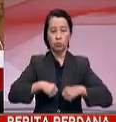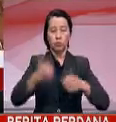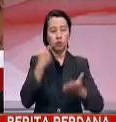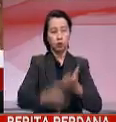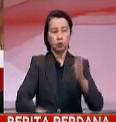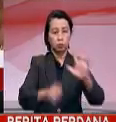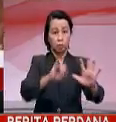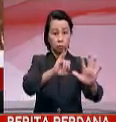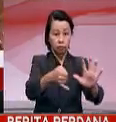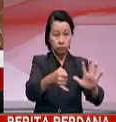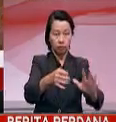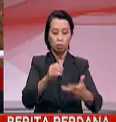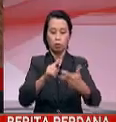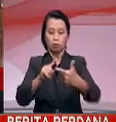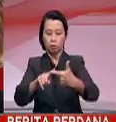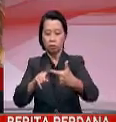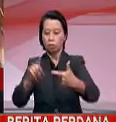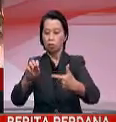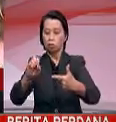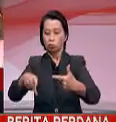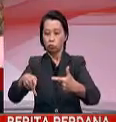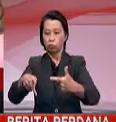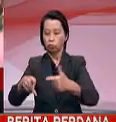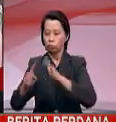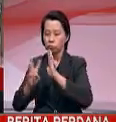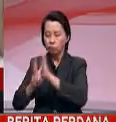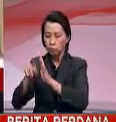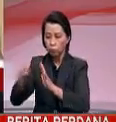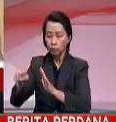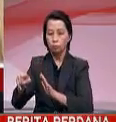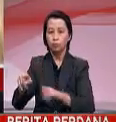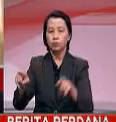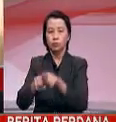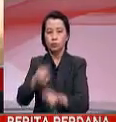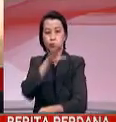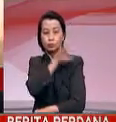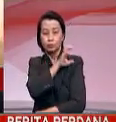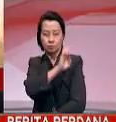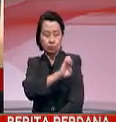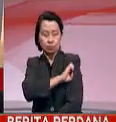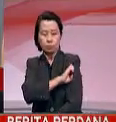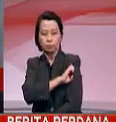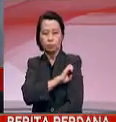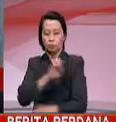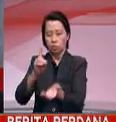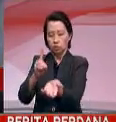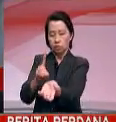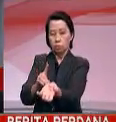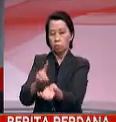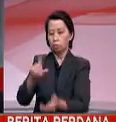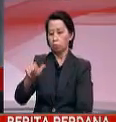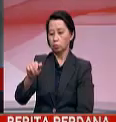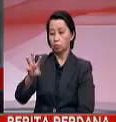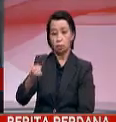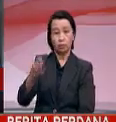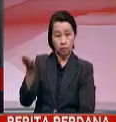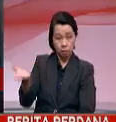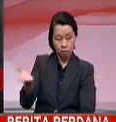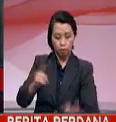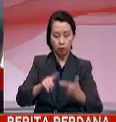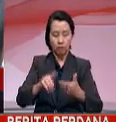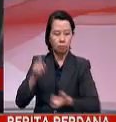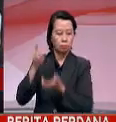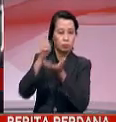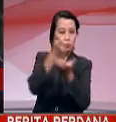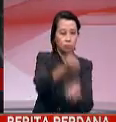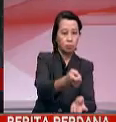RM1.5 juta. Manakala Top Glove yang diwakili pengasas merangkap pengerusi eksekutifnya, Tan Sri Dr. Lim Wee Chai,